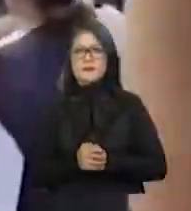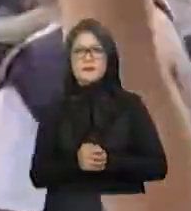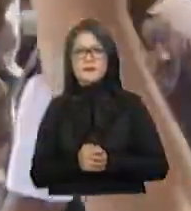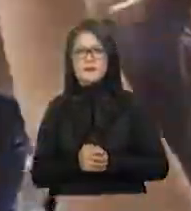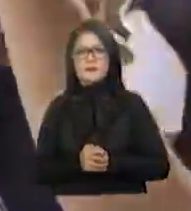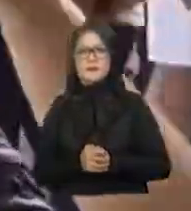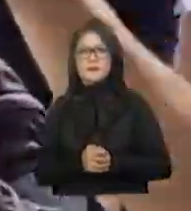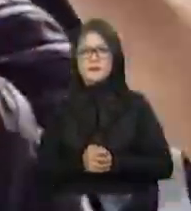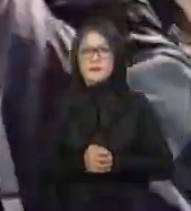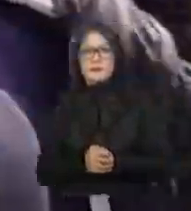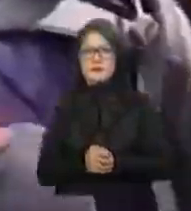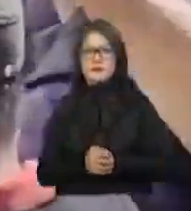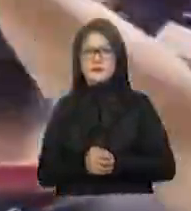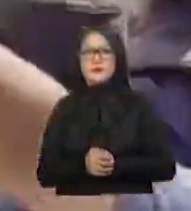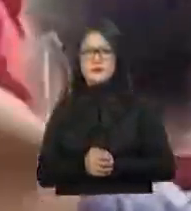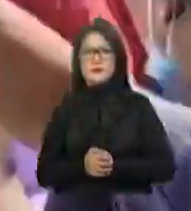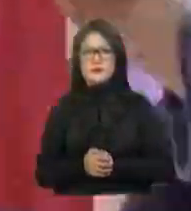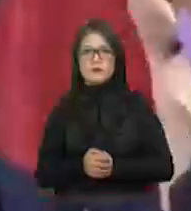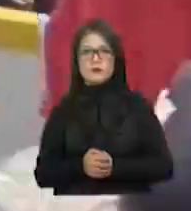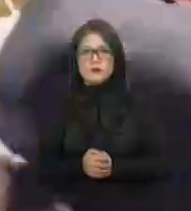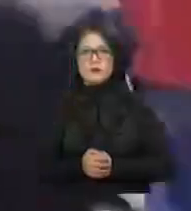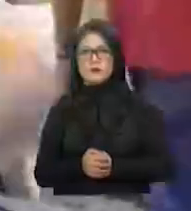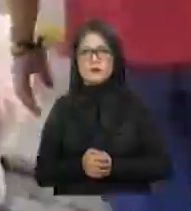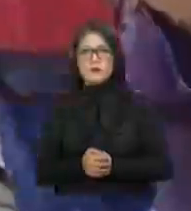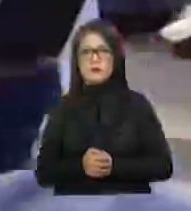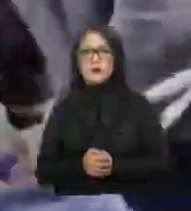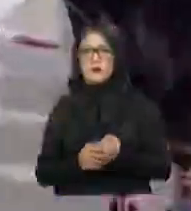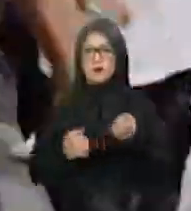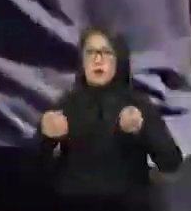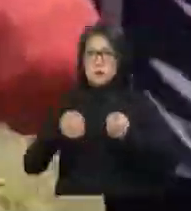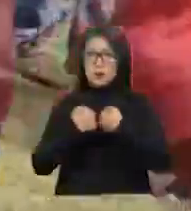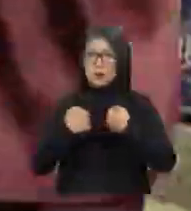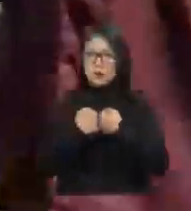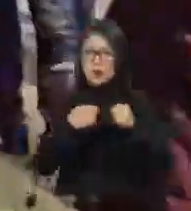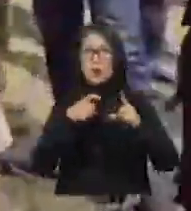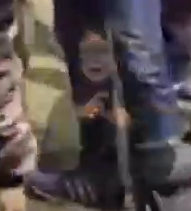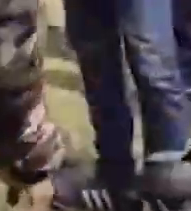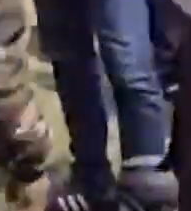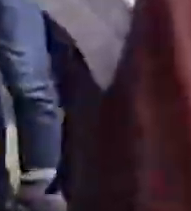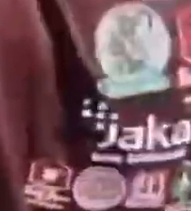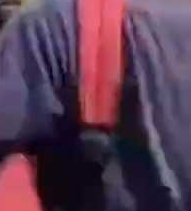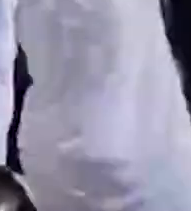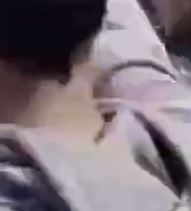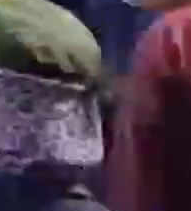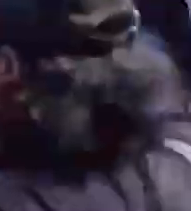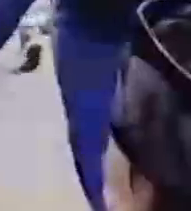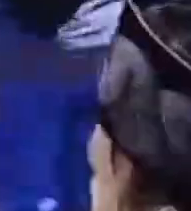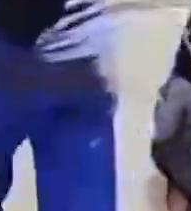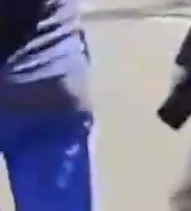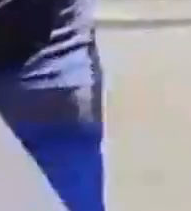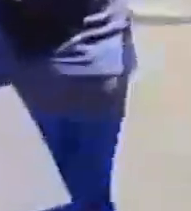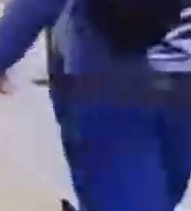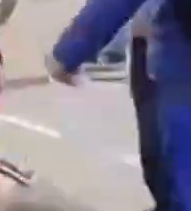Hai menghilang pilih warna kehijauan ini terjadi antar masa pa212 dengan masa lainnya yang tengah berunjuk rasa menolak kenaikan